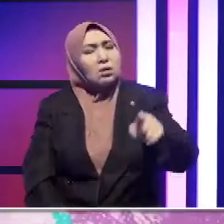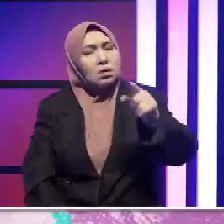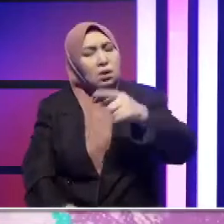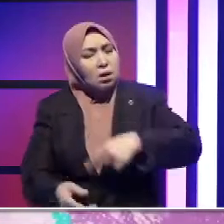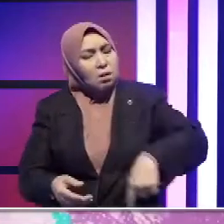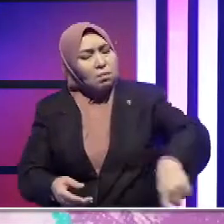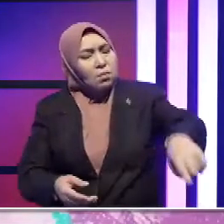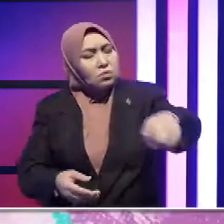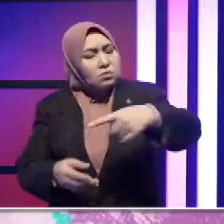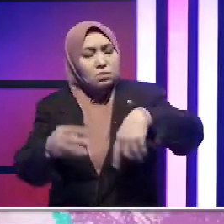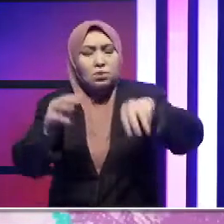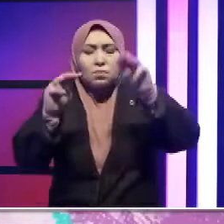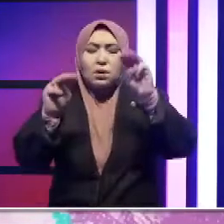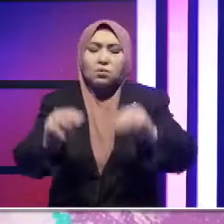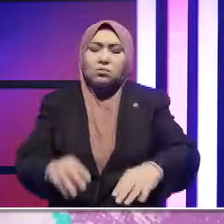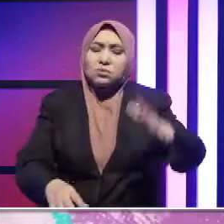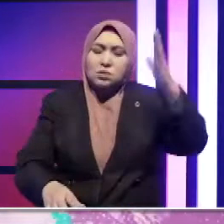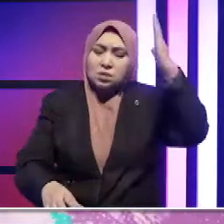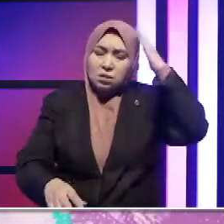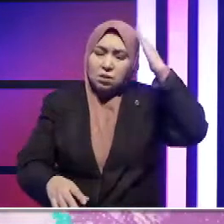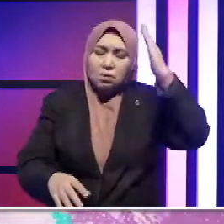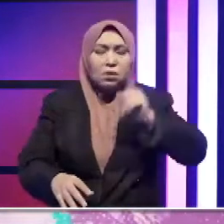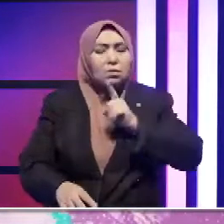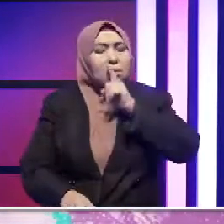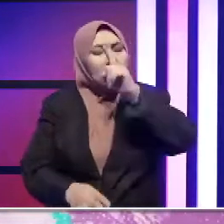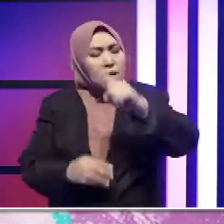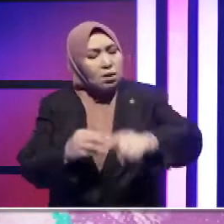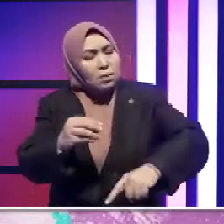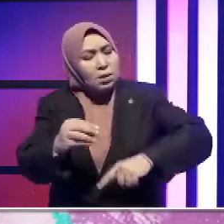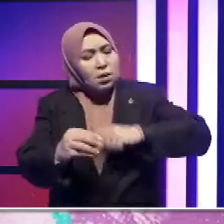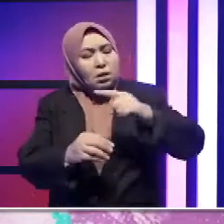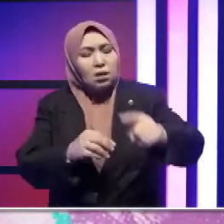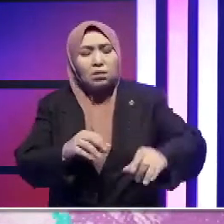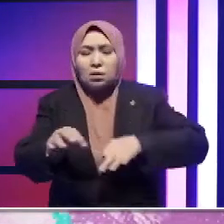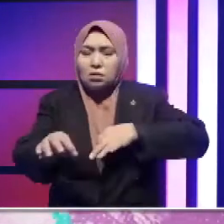ان ب اه بعد حين